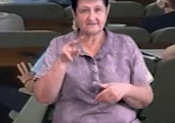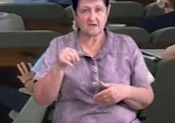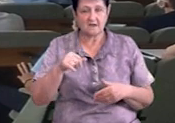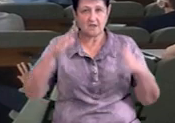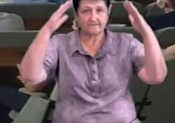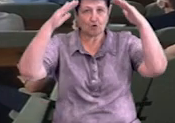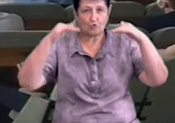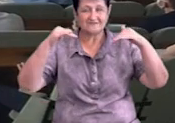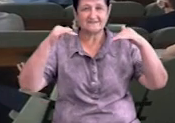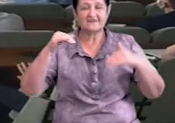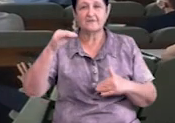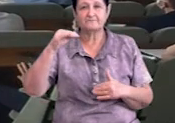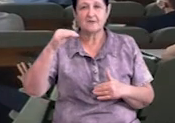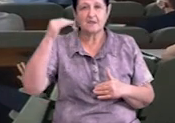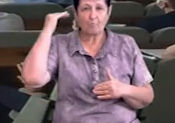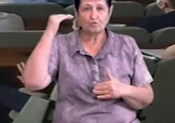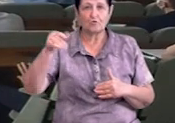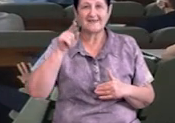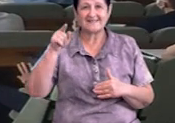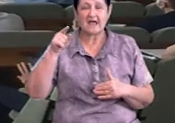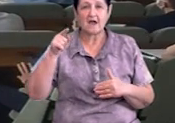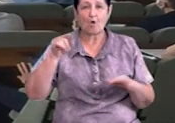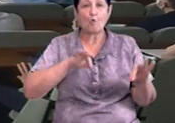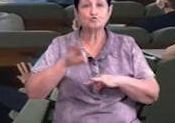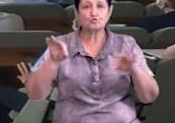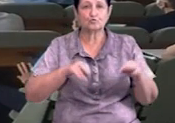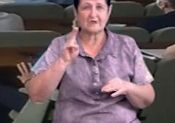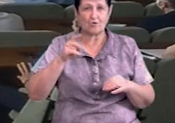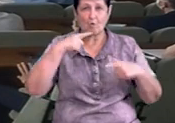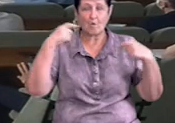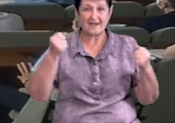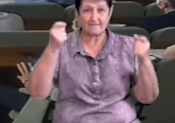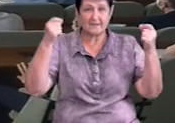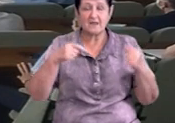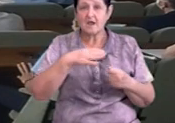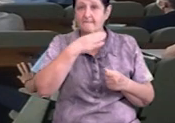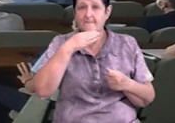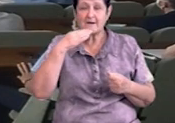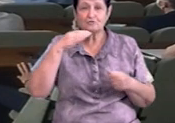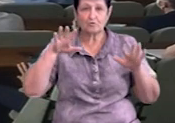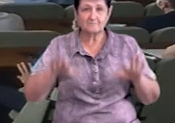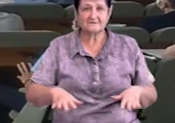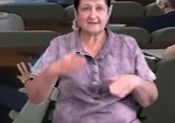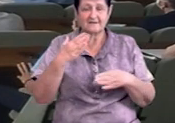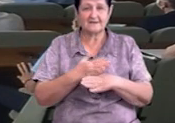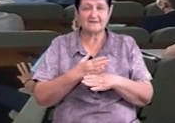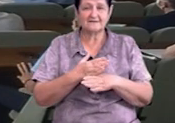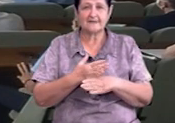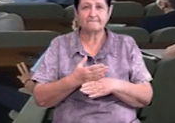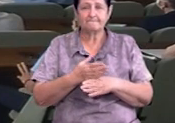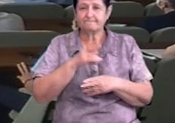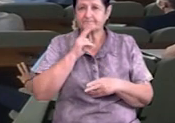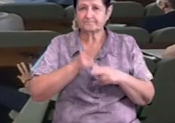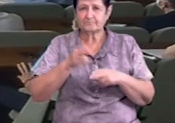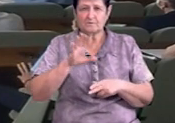І та конструкція, яка його кріпила, в багатьох місцях плити перекриття мають ребра жорсткості, було